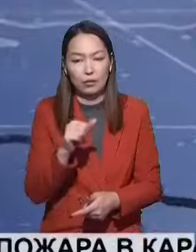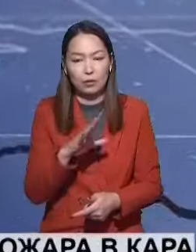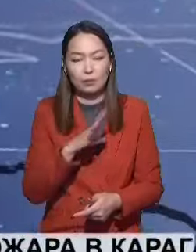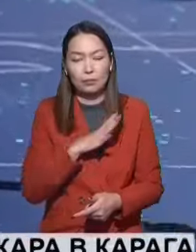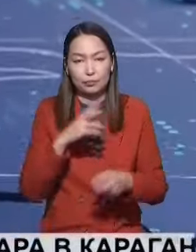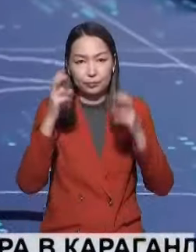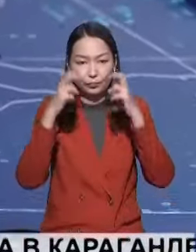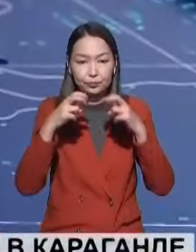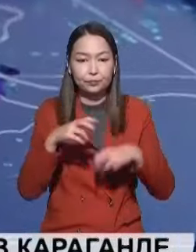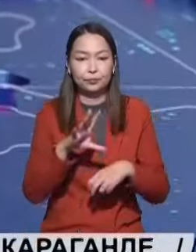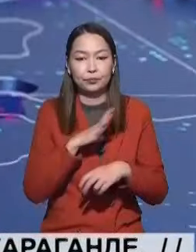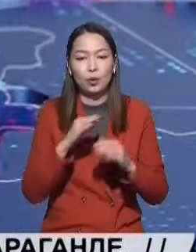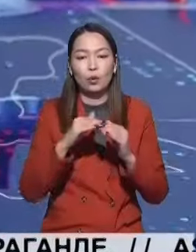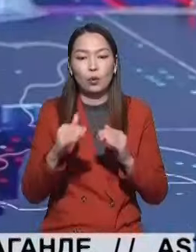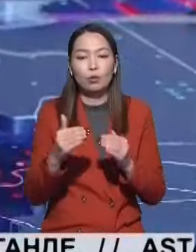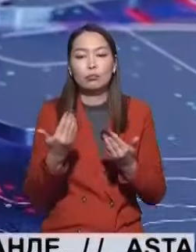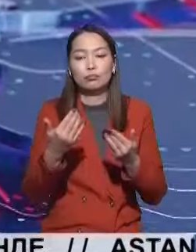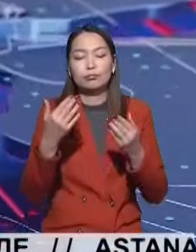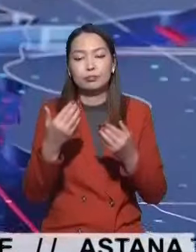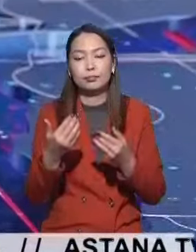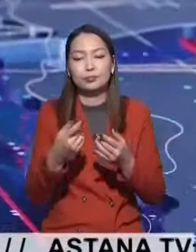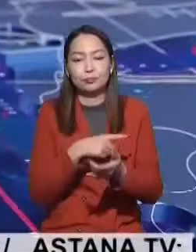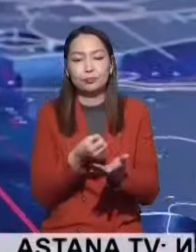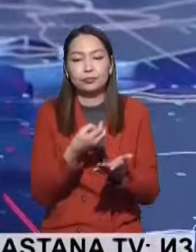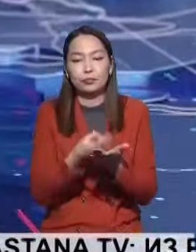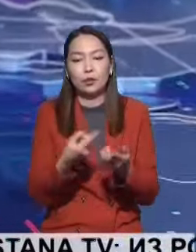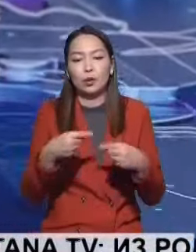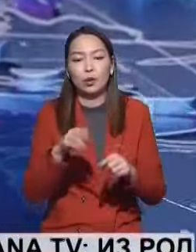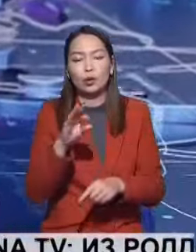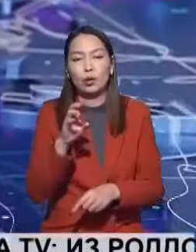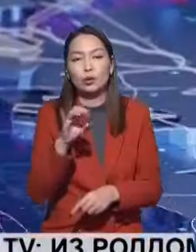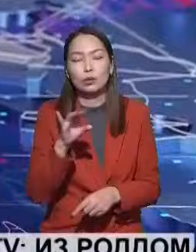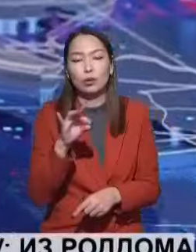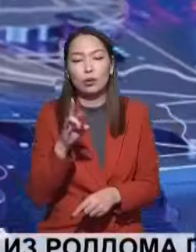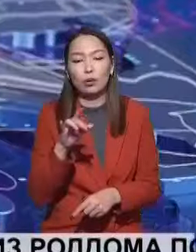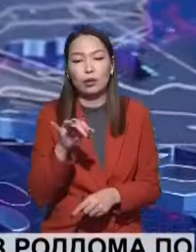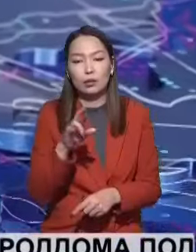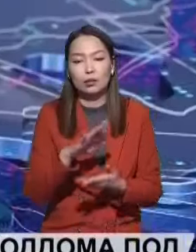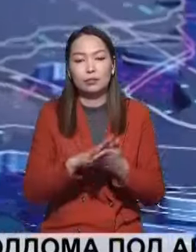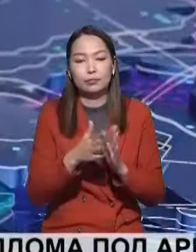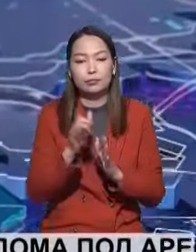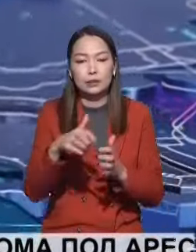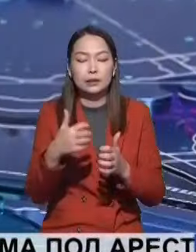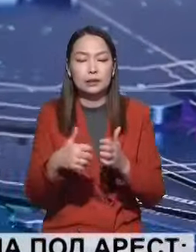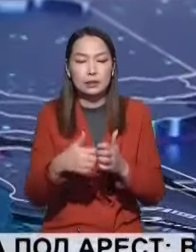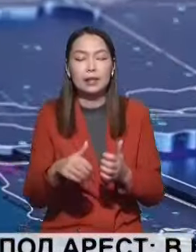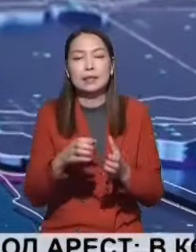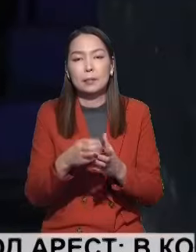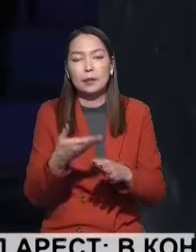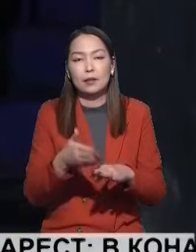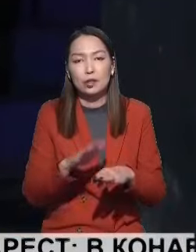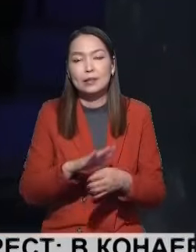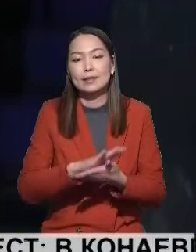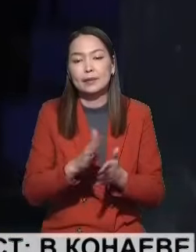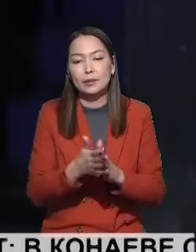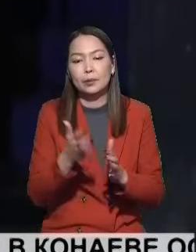на уровне приемного покоя и госпитализирована в отделении токсикологии. Состояние пациентки средней степени тяжести стабильное.